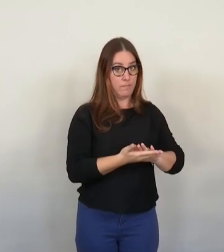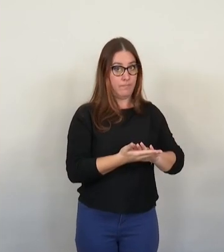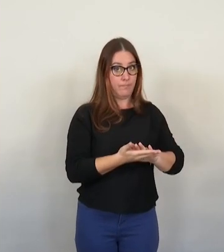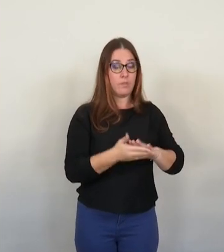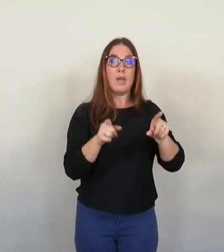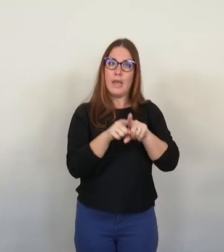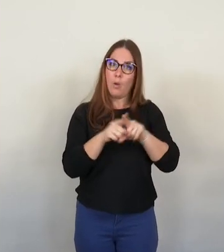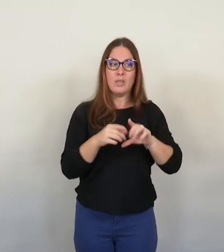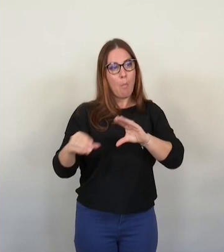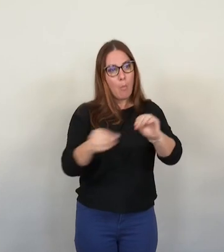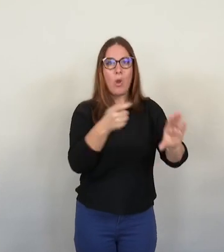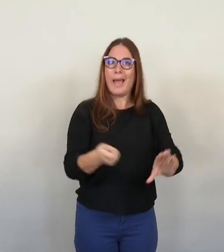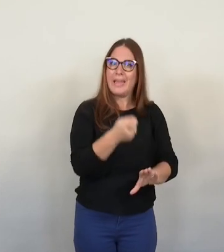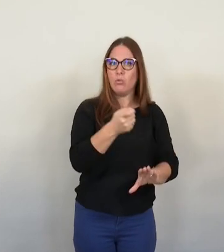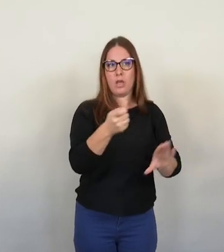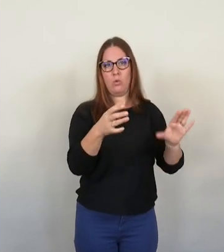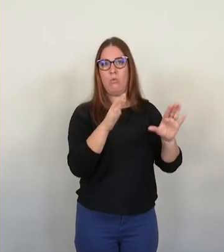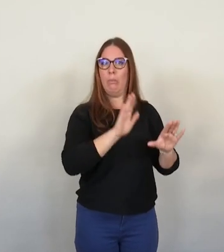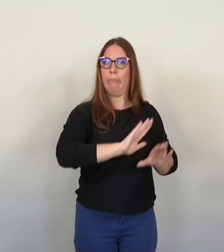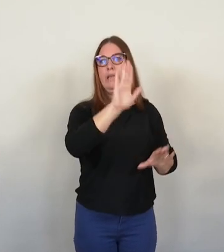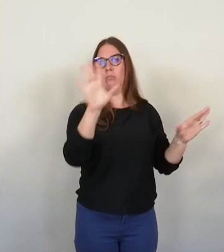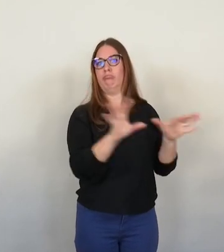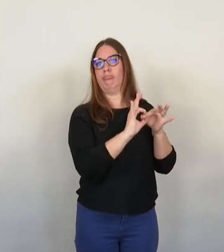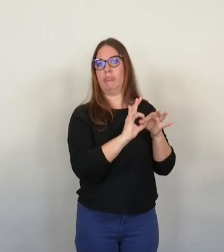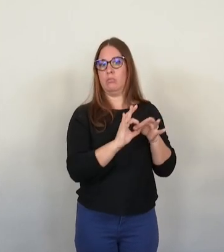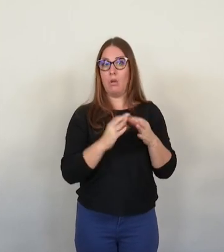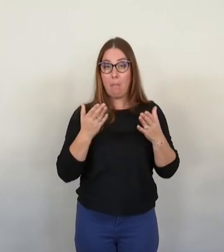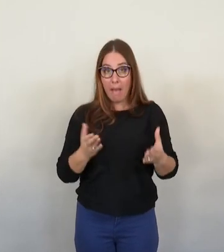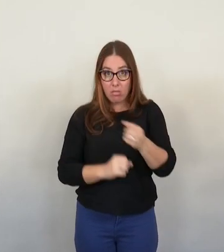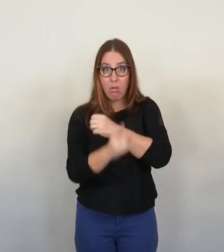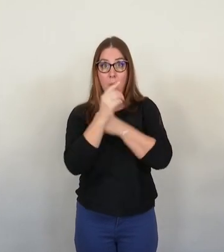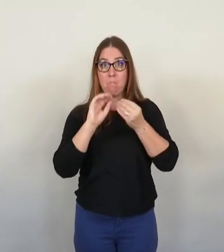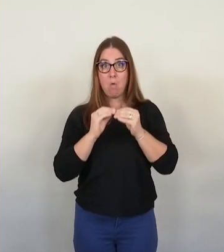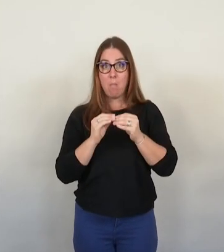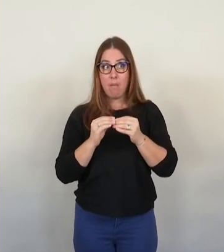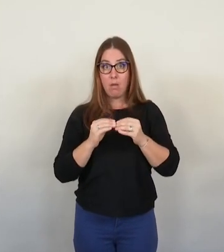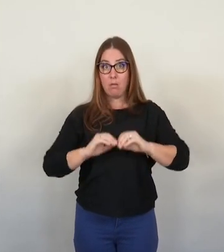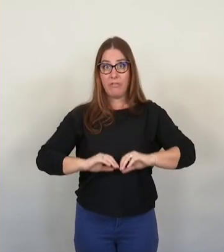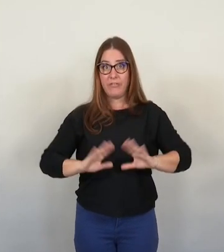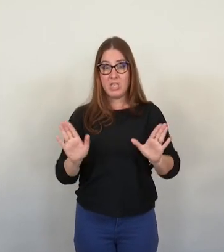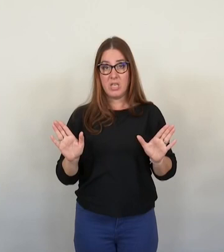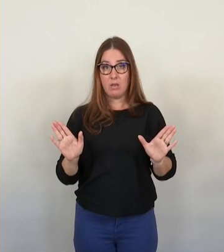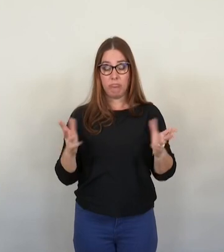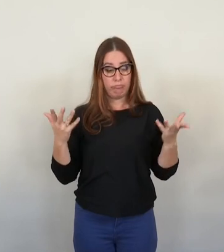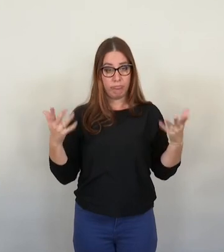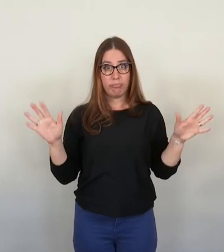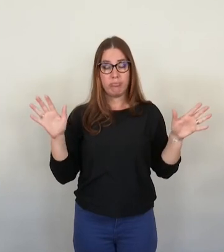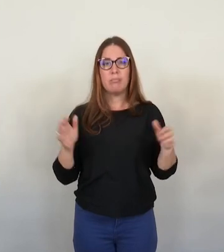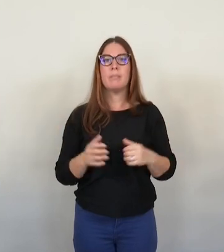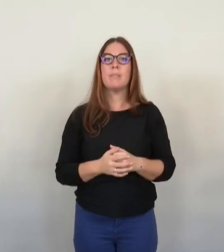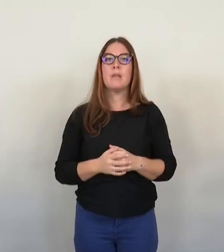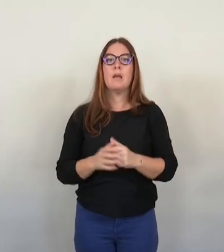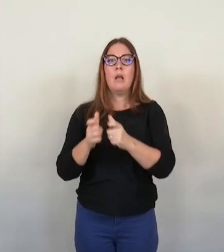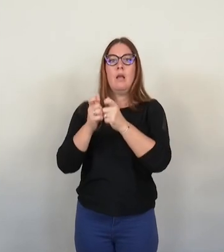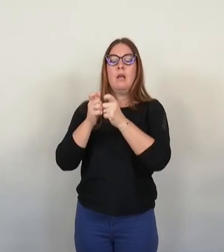l'éducation populaire le hic est que maintenant ce n'est pratiquement plus le cas les services sociaux du